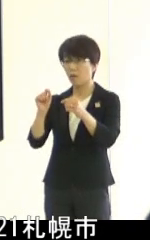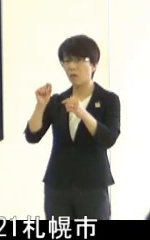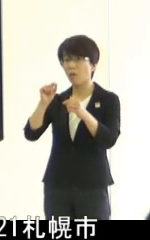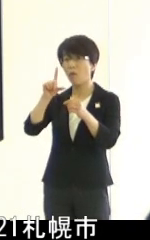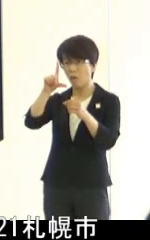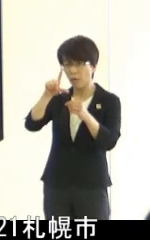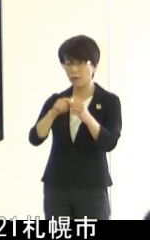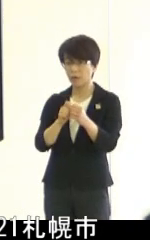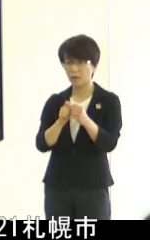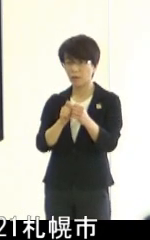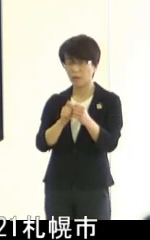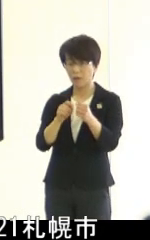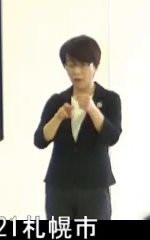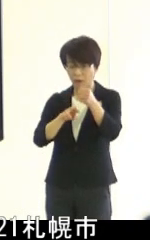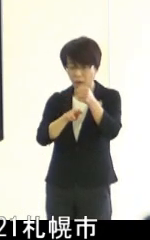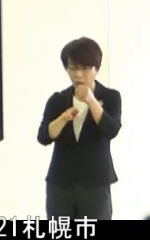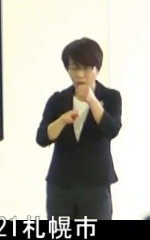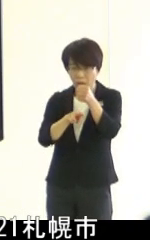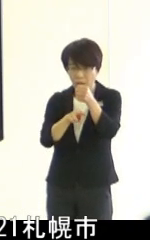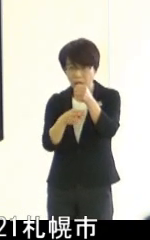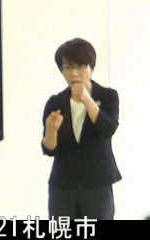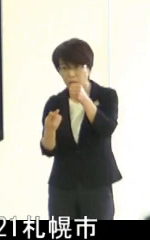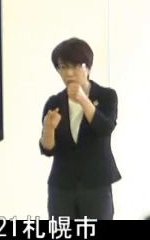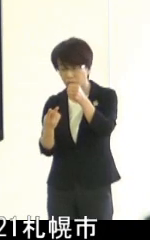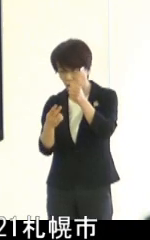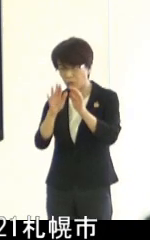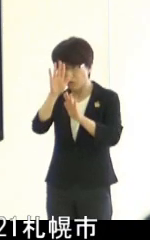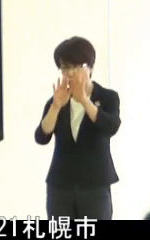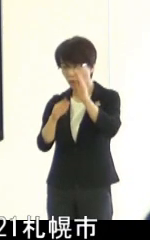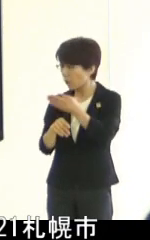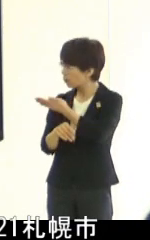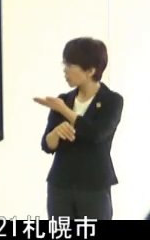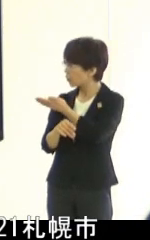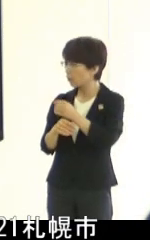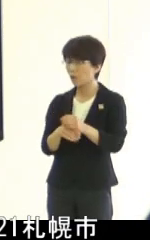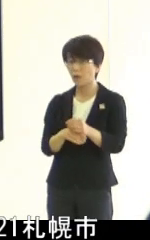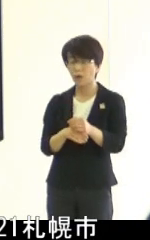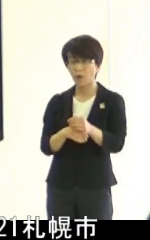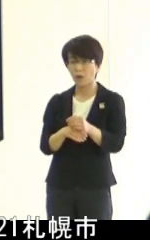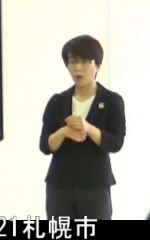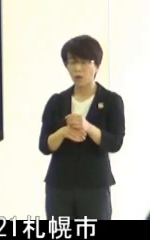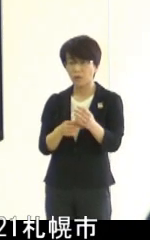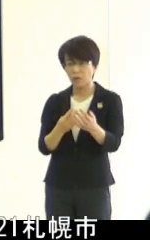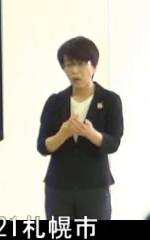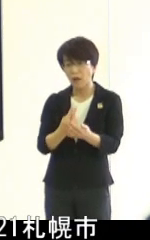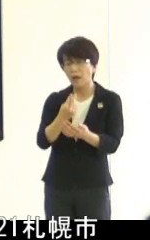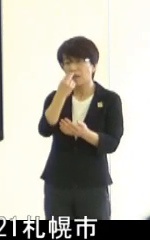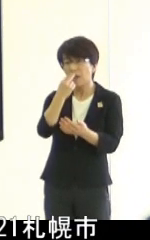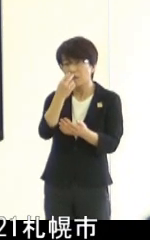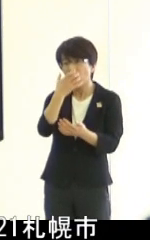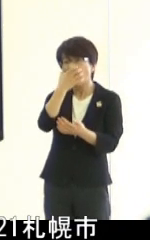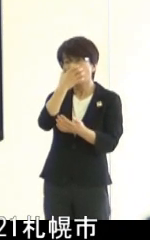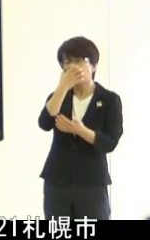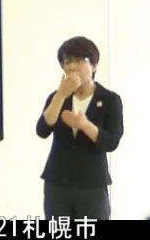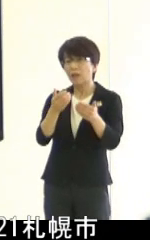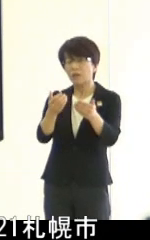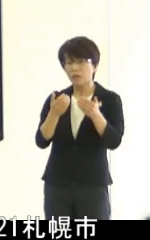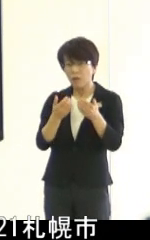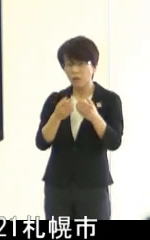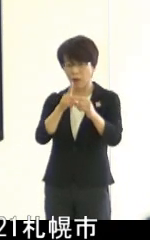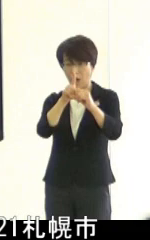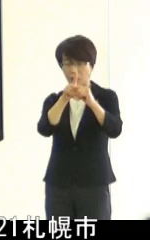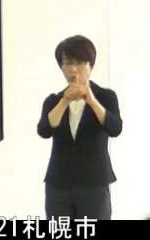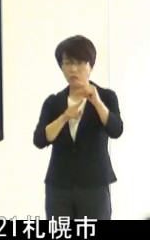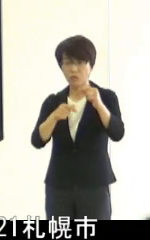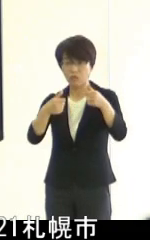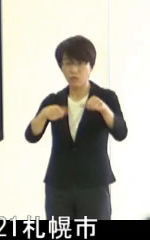のに限ってみますとですね非常にこの酸素投与を必要とする中東所